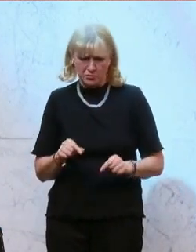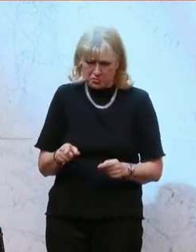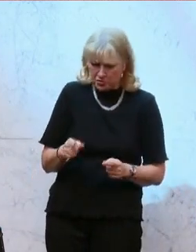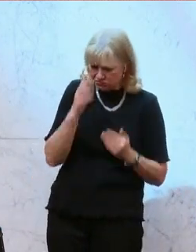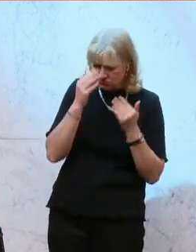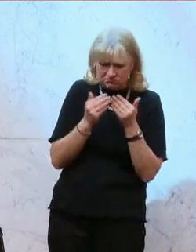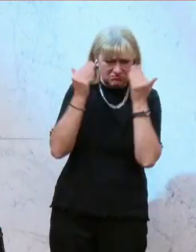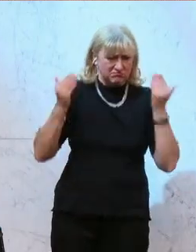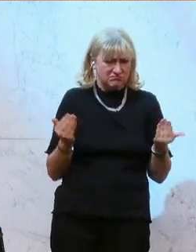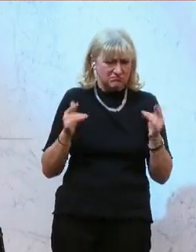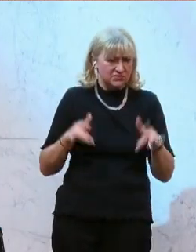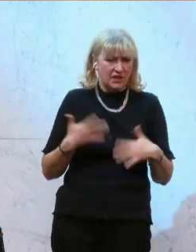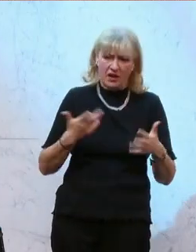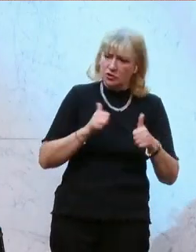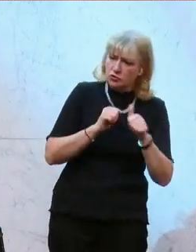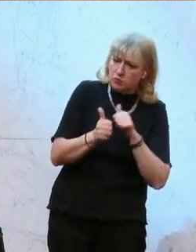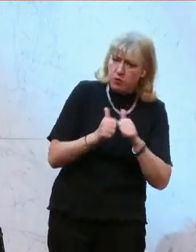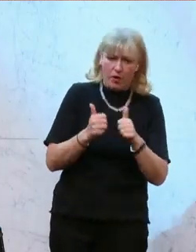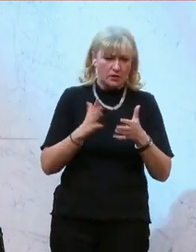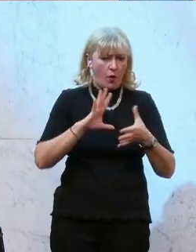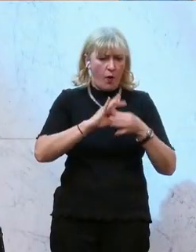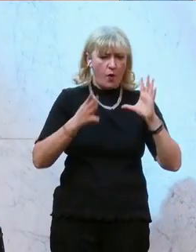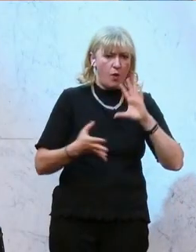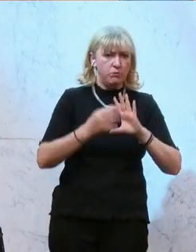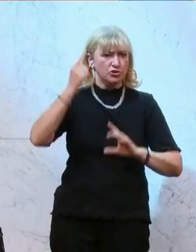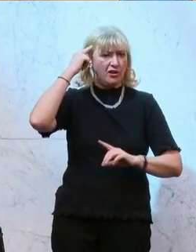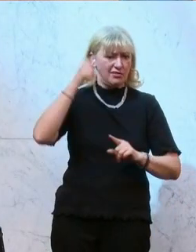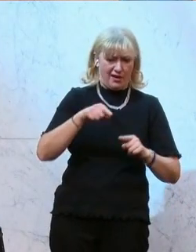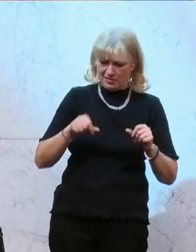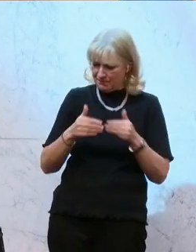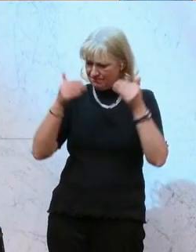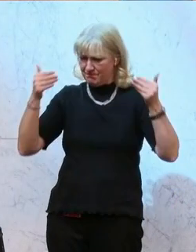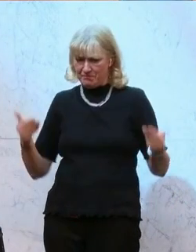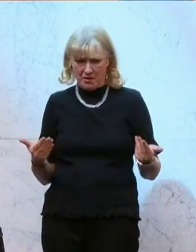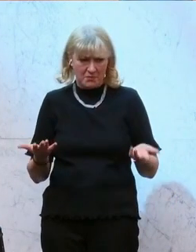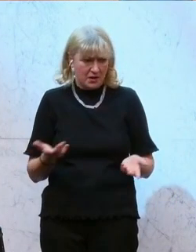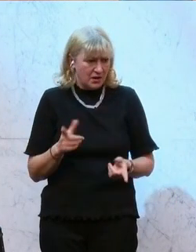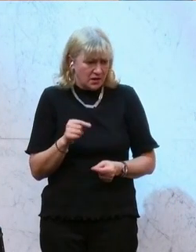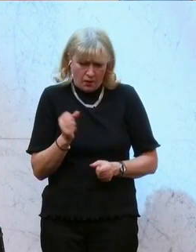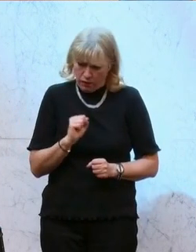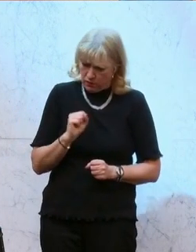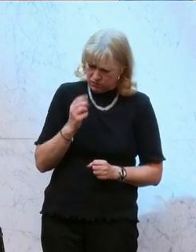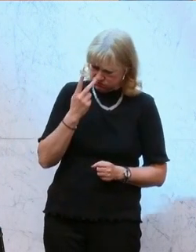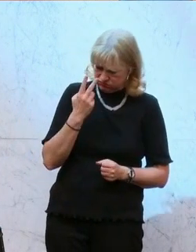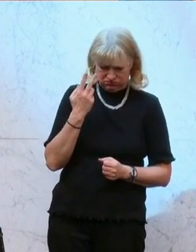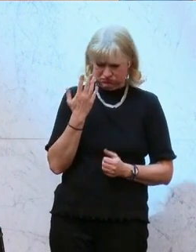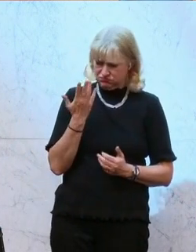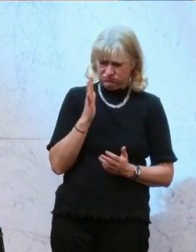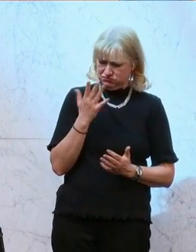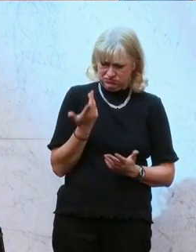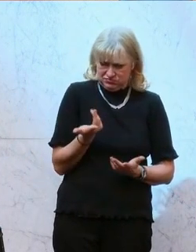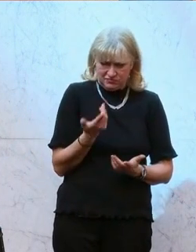der Sport und vor allem auch der olympische Gedanke steht. Und wenn es nicht dermaßen bedenklich wäre, wäre es ja schon fast lustig, dass